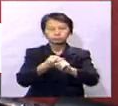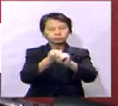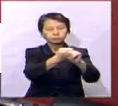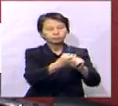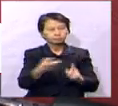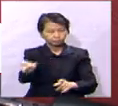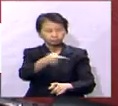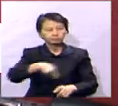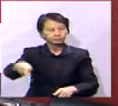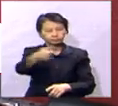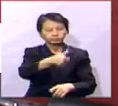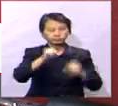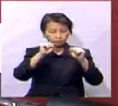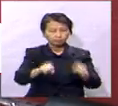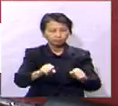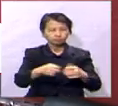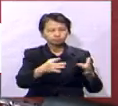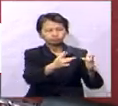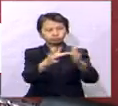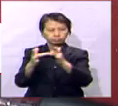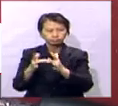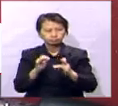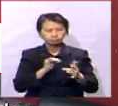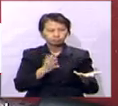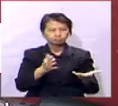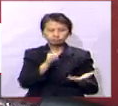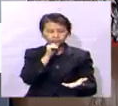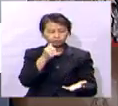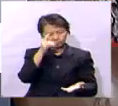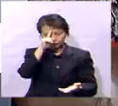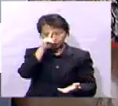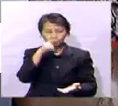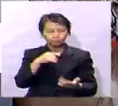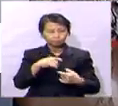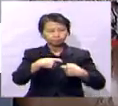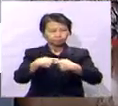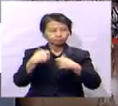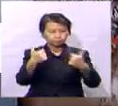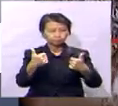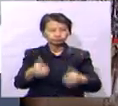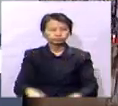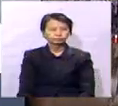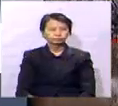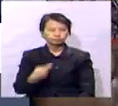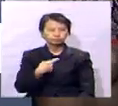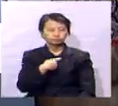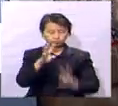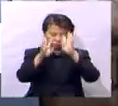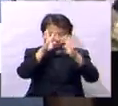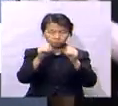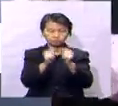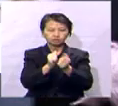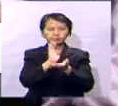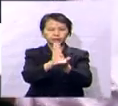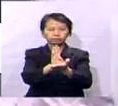how they are able to relate although I'm a non-Indian. Kita create dengan bantuan IT dan teknologi, di